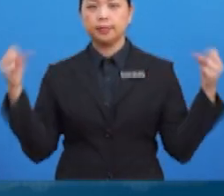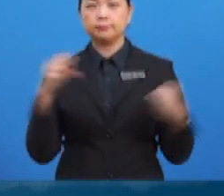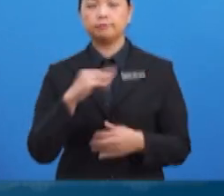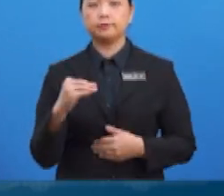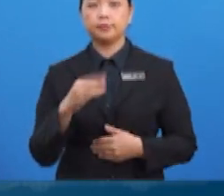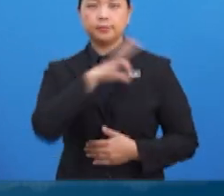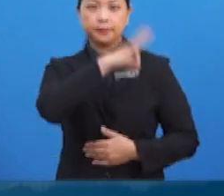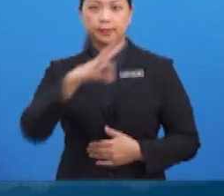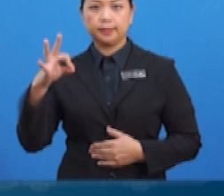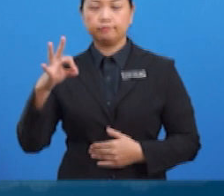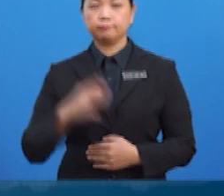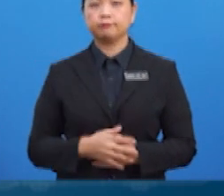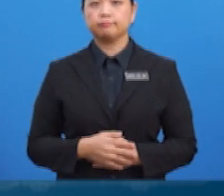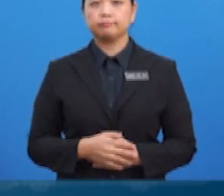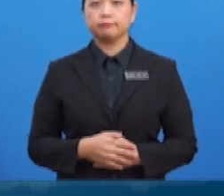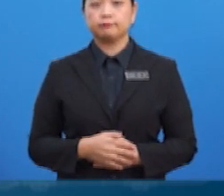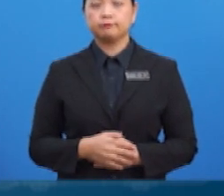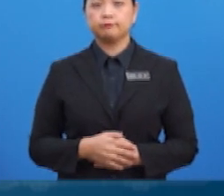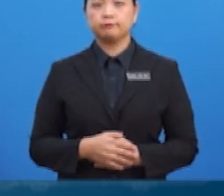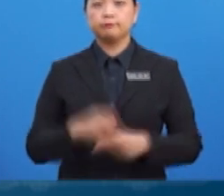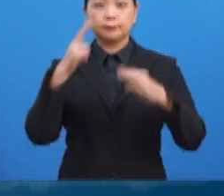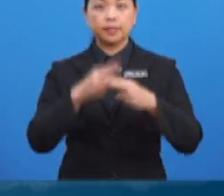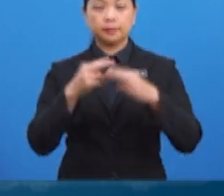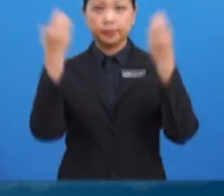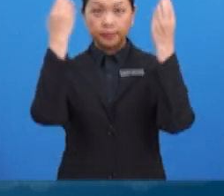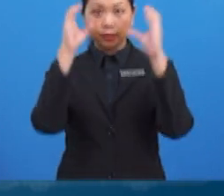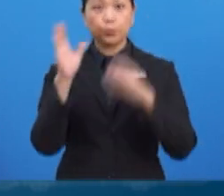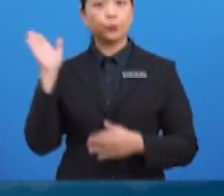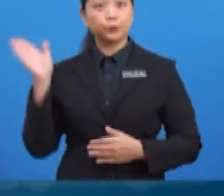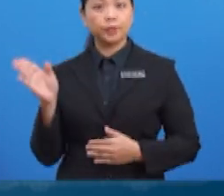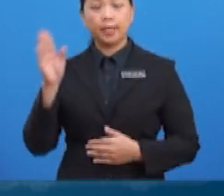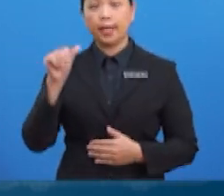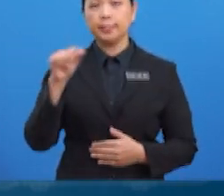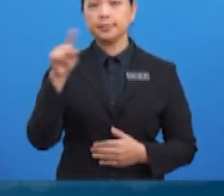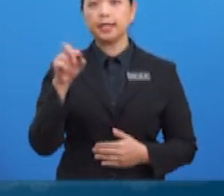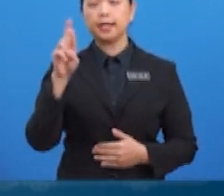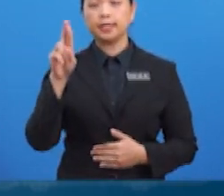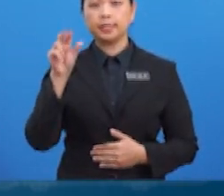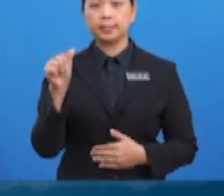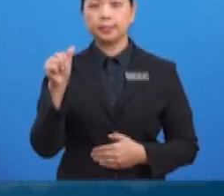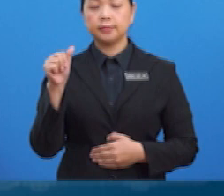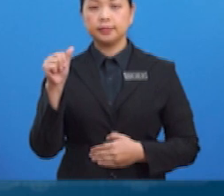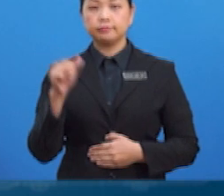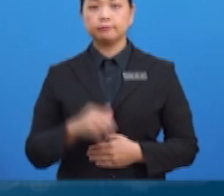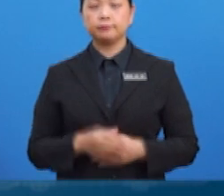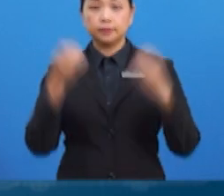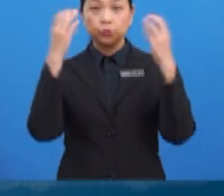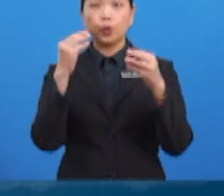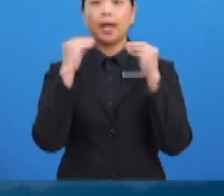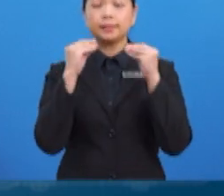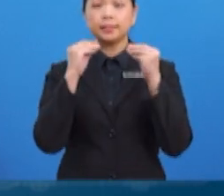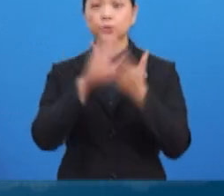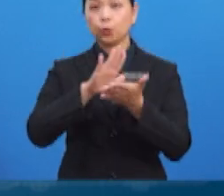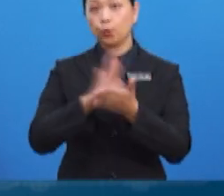kekal bersemangat. Nama cikgu Azra bin Osman. Cikgu mengajar di SMK